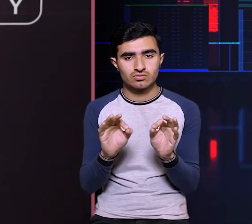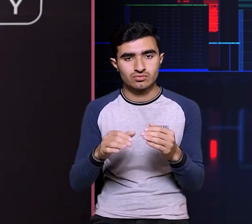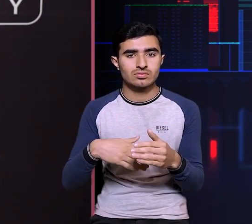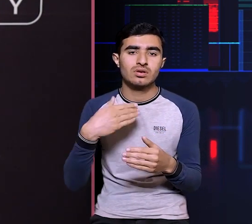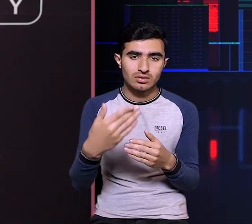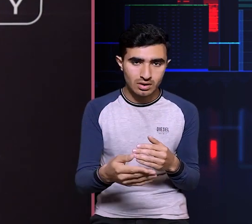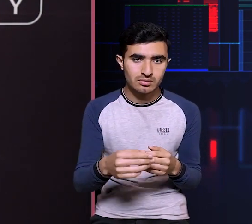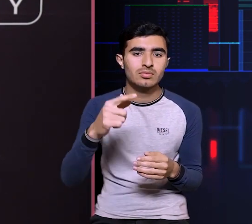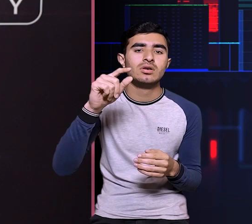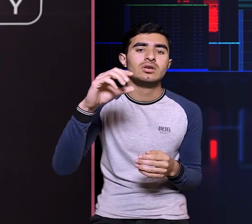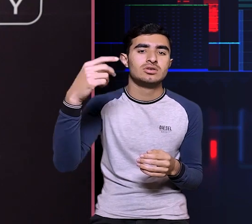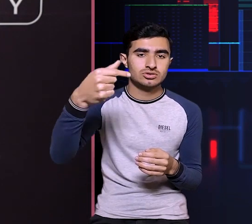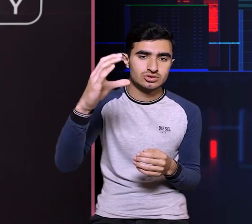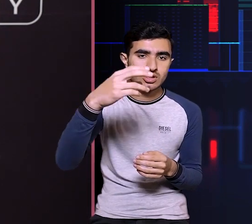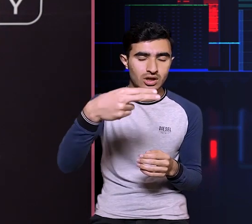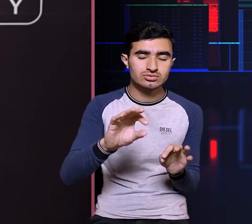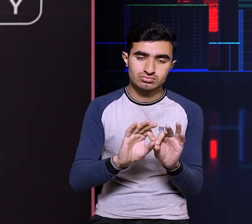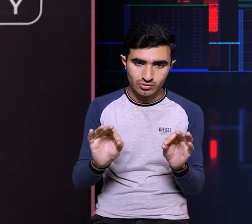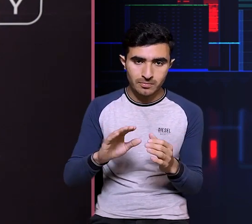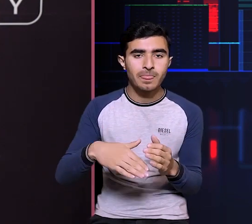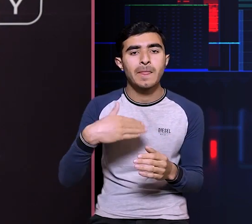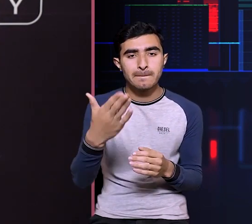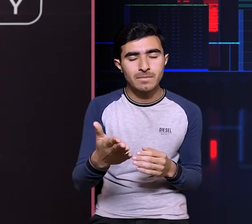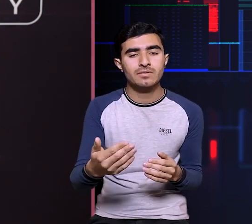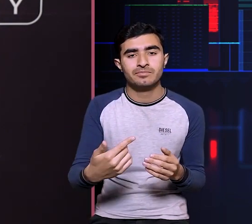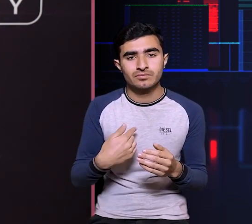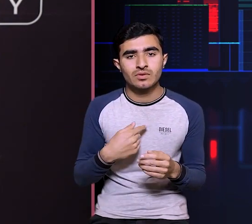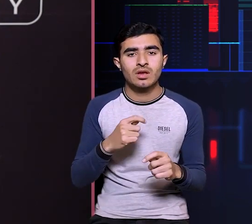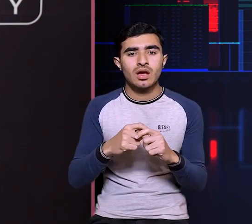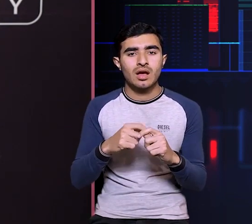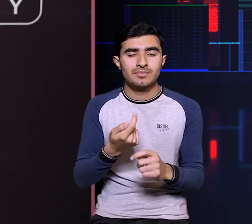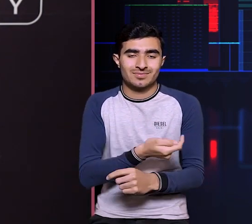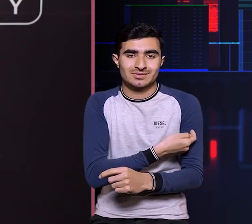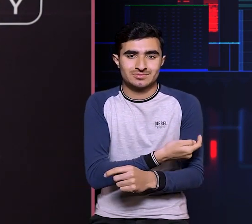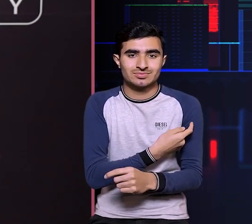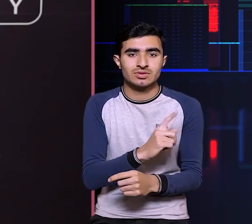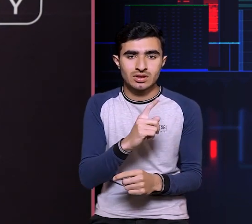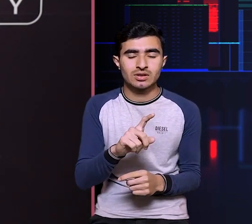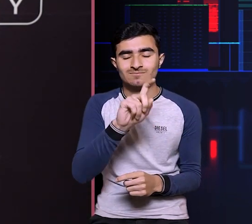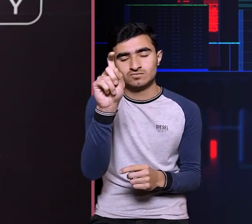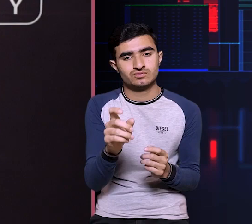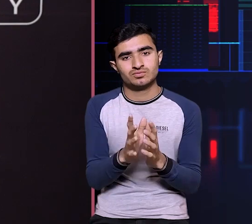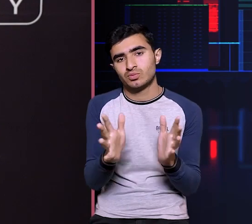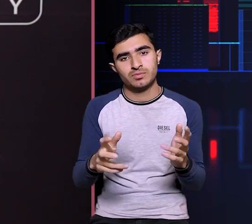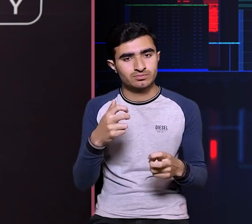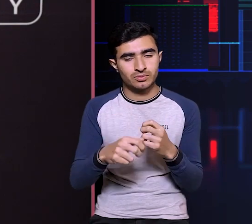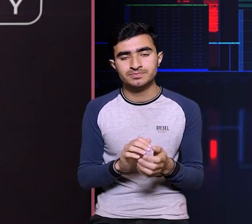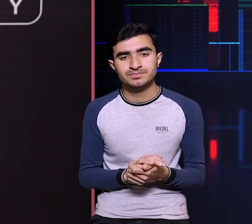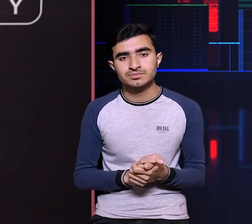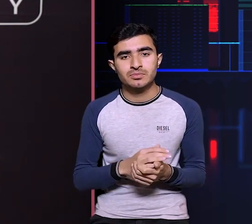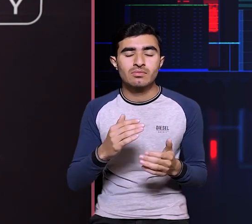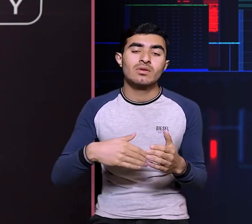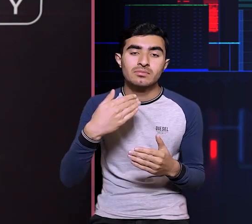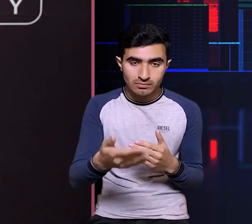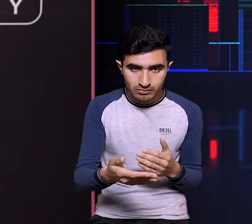of becoming a pediatrician was a big question mark, and उसके बाद then I just sat down